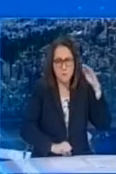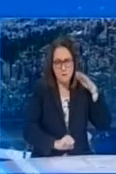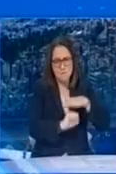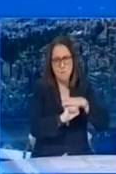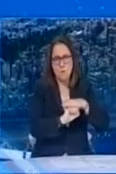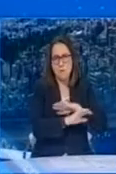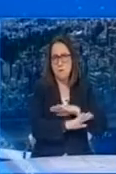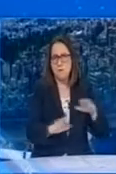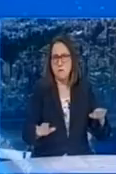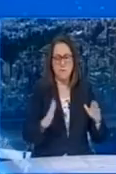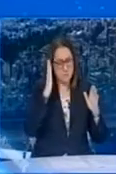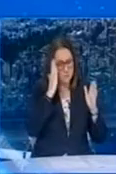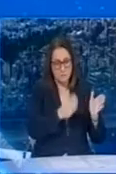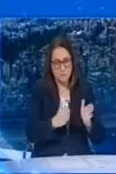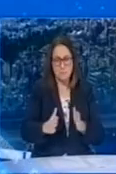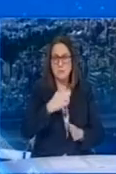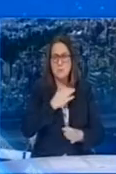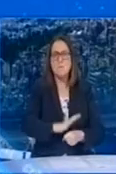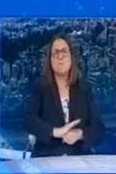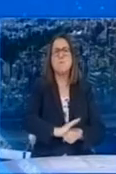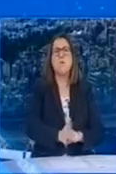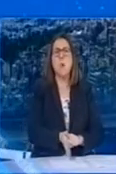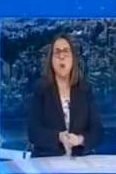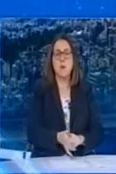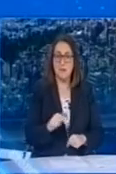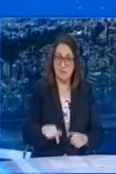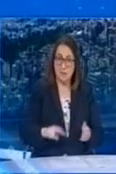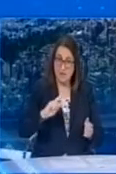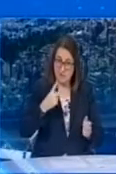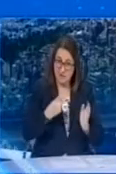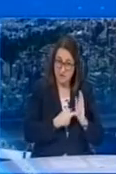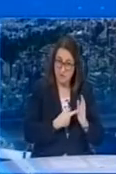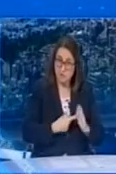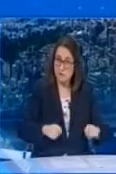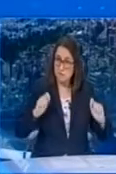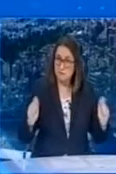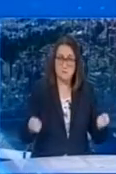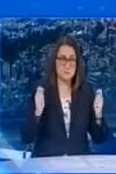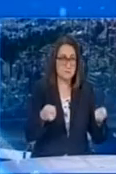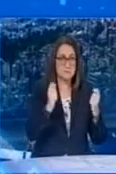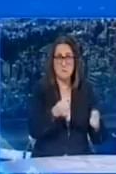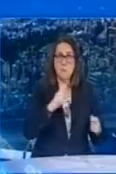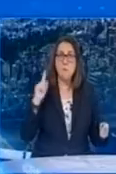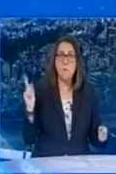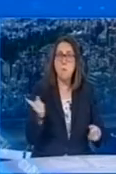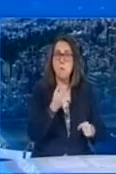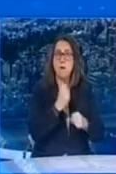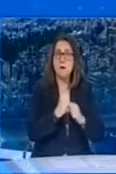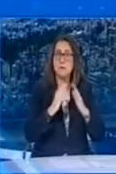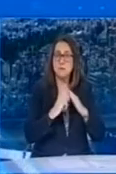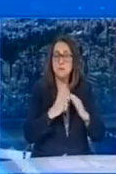για δεύτερη φορά επειδή αδράνησε. Και αδράνησε παρά το ότι τα